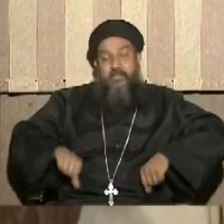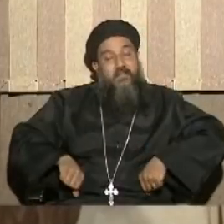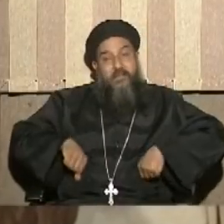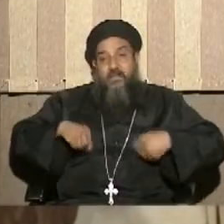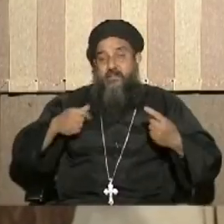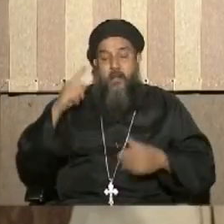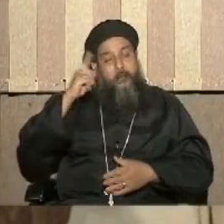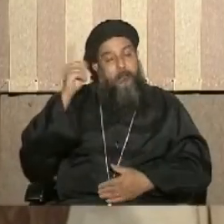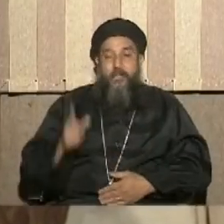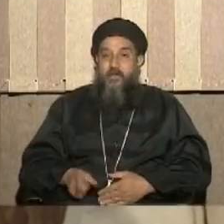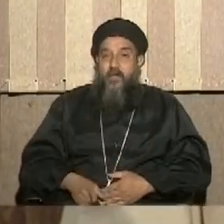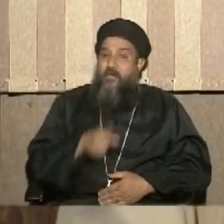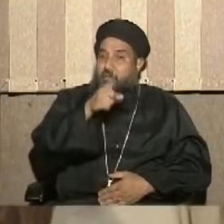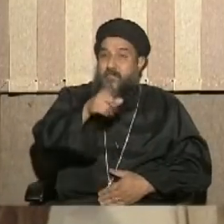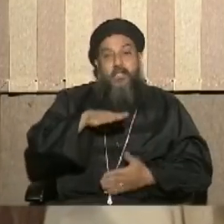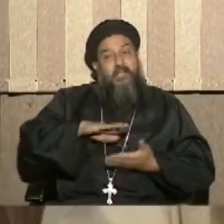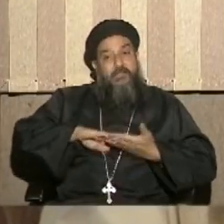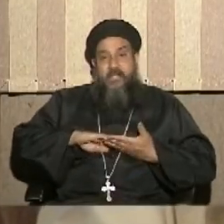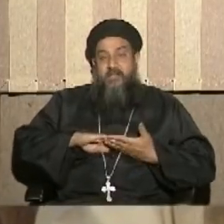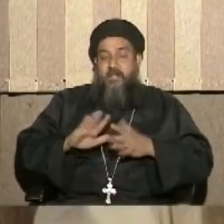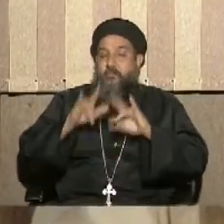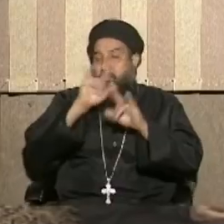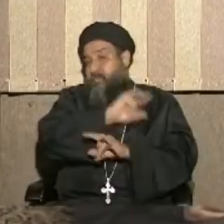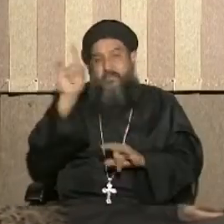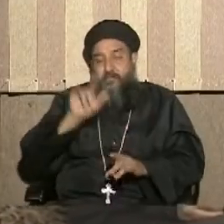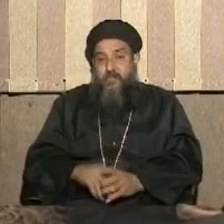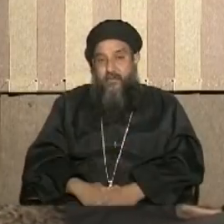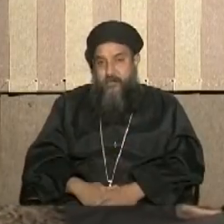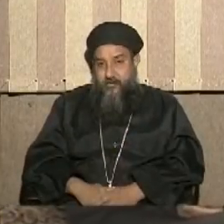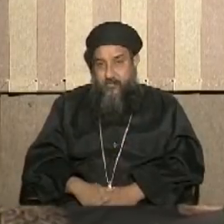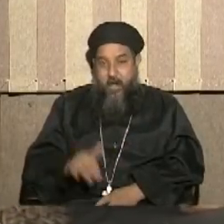الطريق ما نعرفش. أرجوك ما تسيبناش.